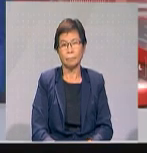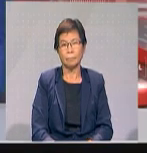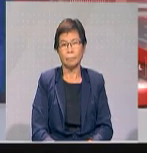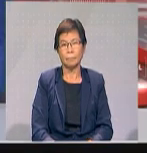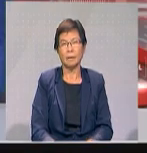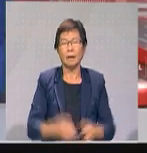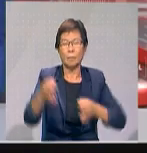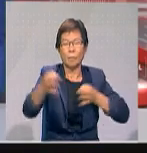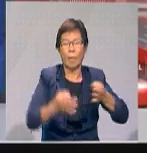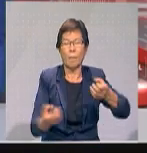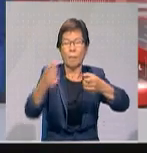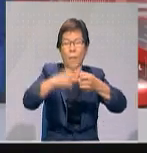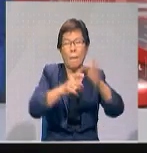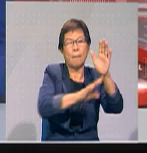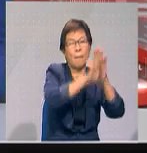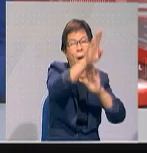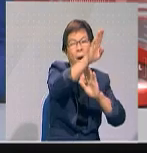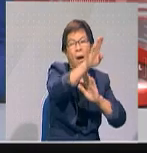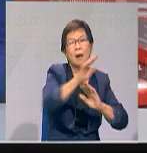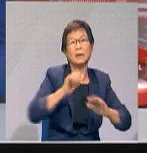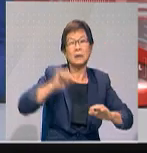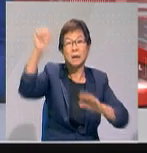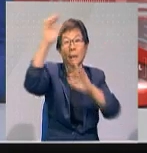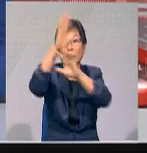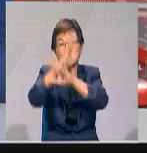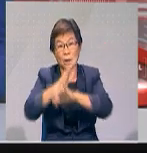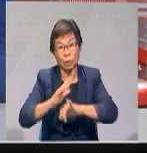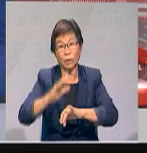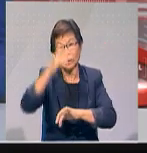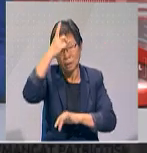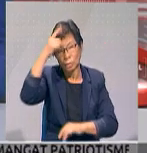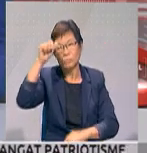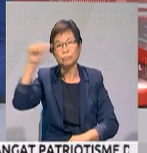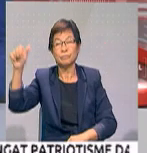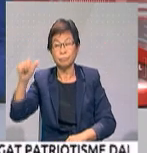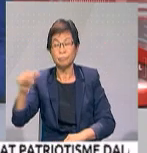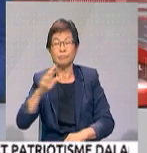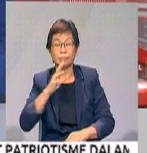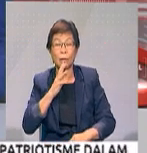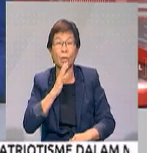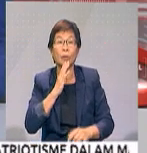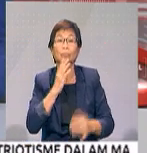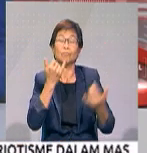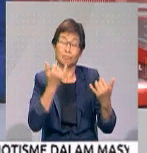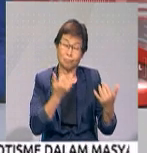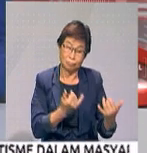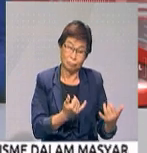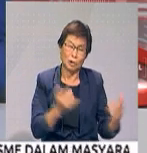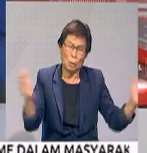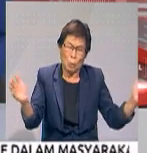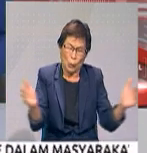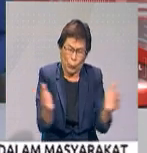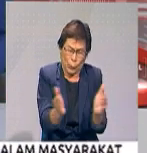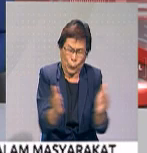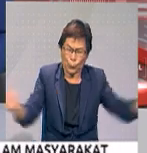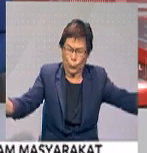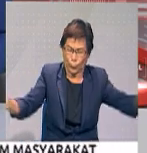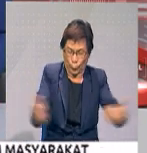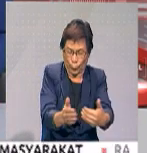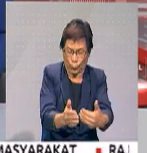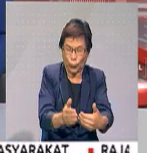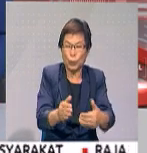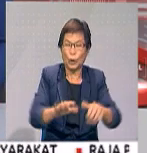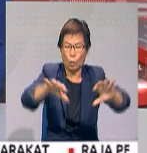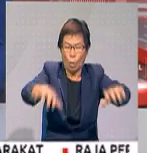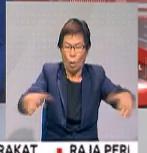Ia mengulas mengenai pembangunan antara Sabah Sarawak, Datuk Seri Muhammad Azmin berkata usaha mengecilkan jurang kedua-dua wilayah